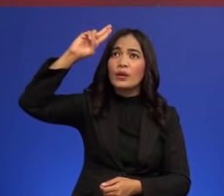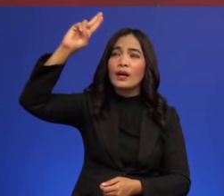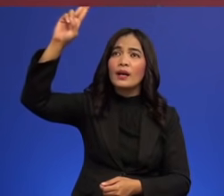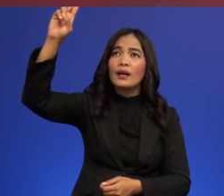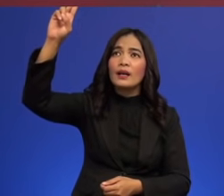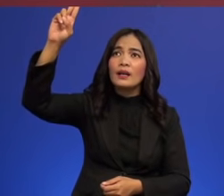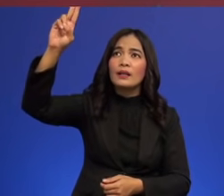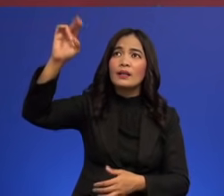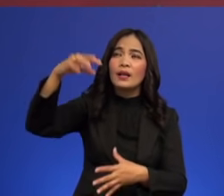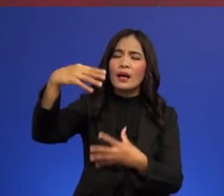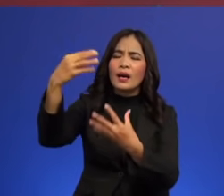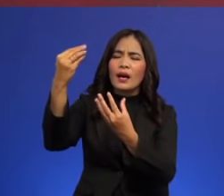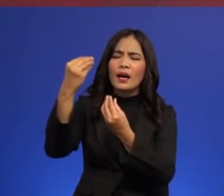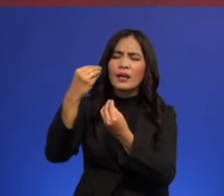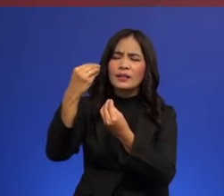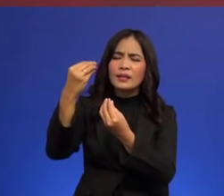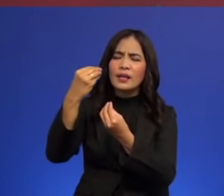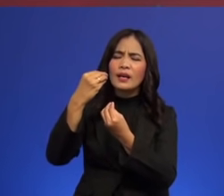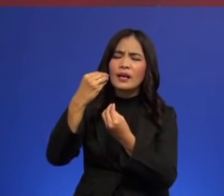Tuhan,